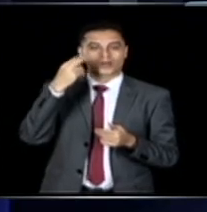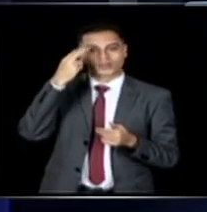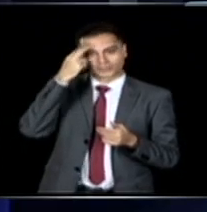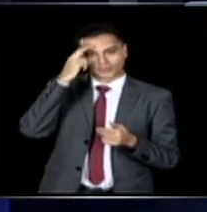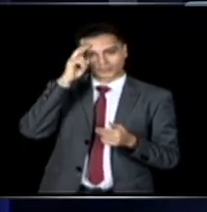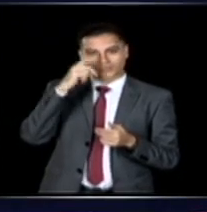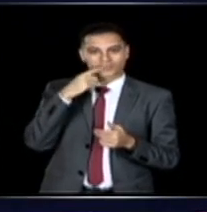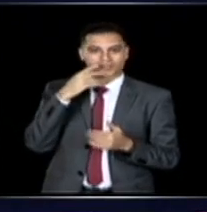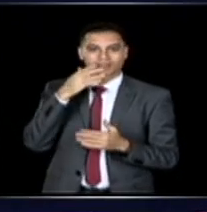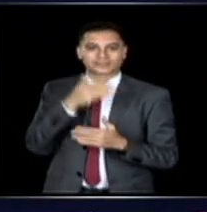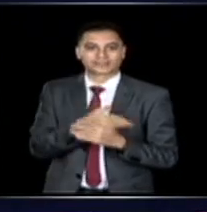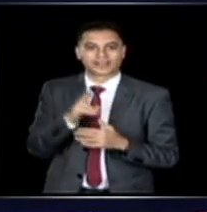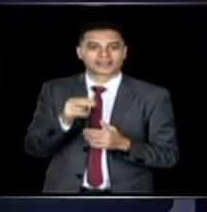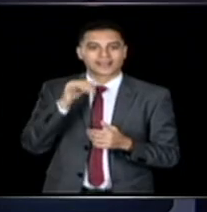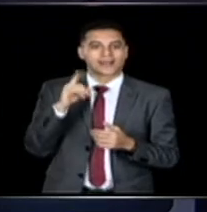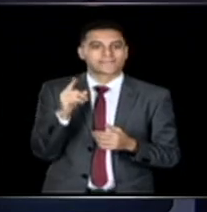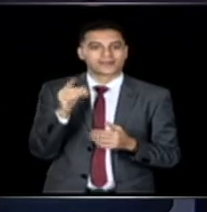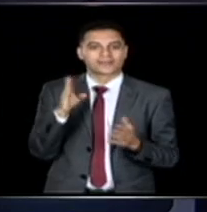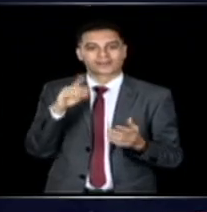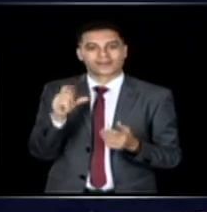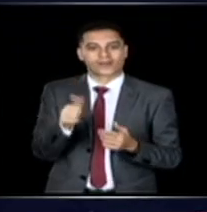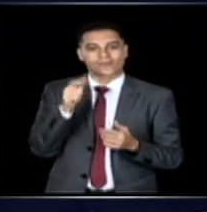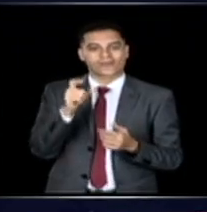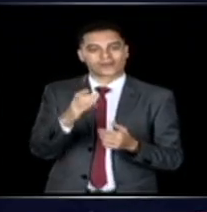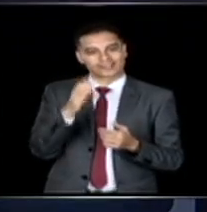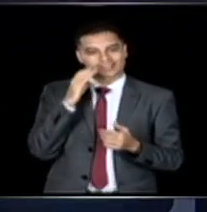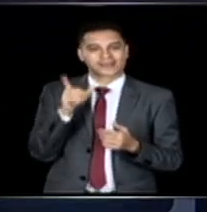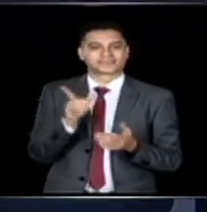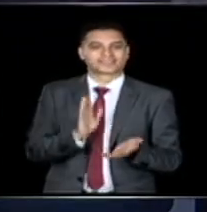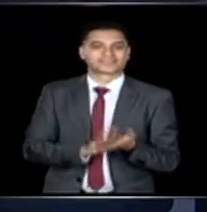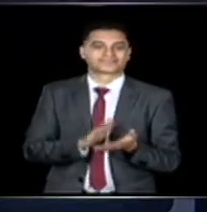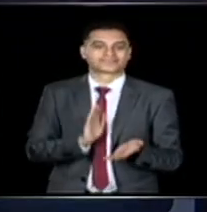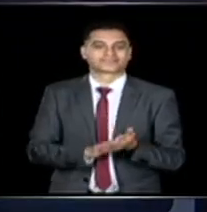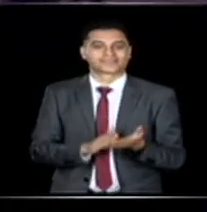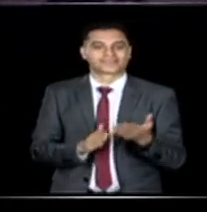تامر كروان. تامر كروان إجابة صحيحة.